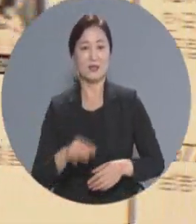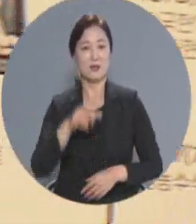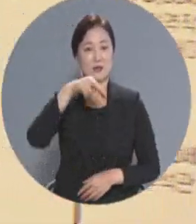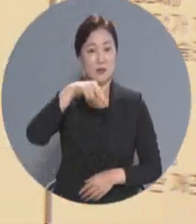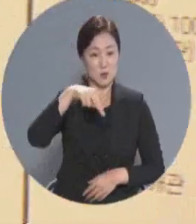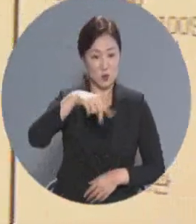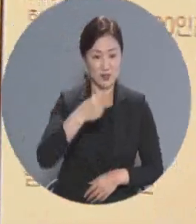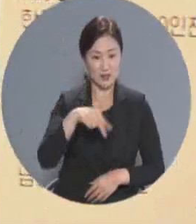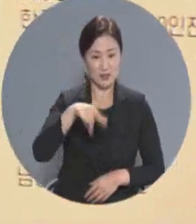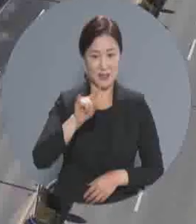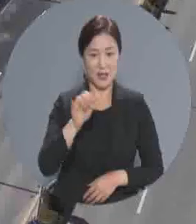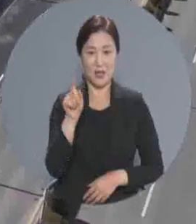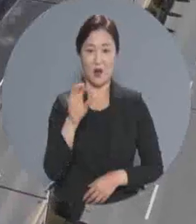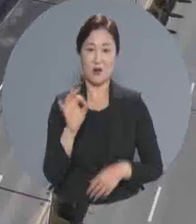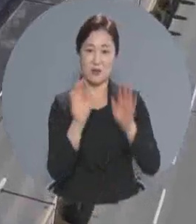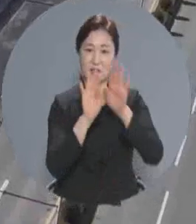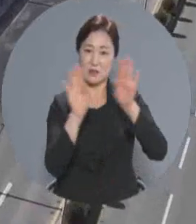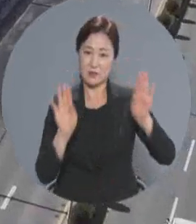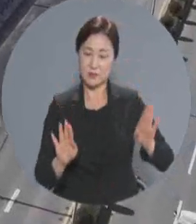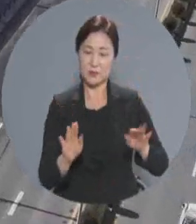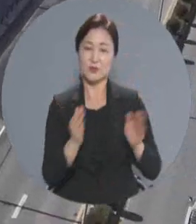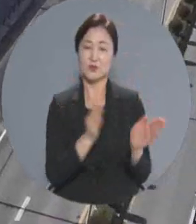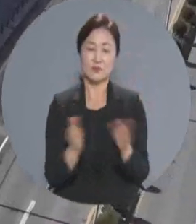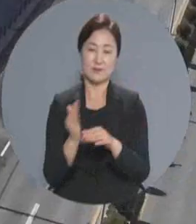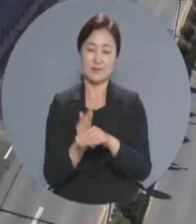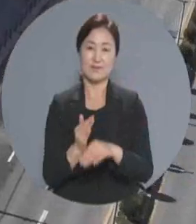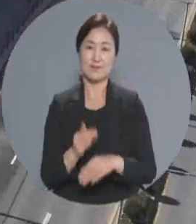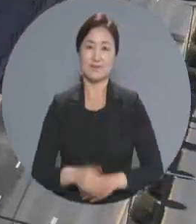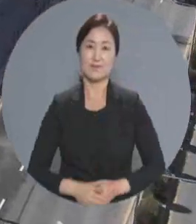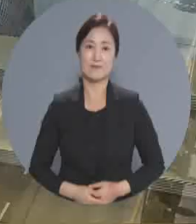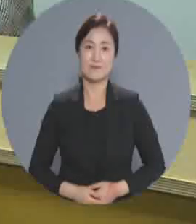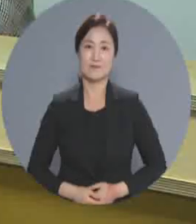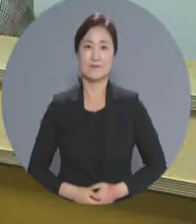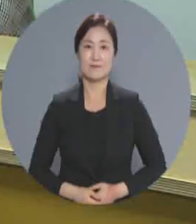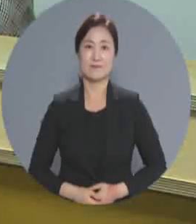전 등을 준비하고 있습니다.